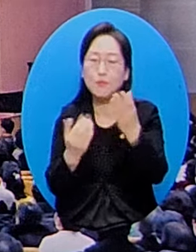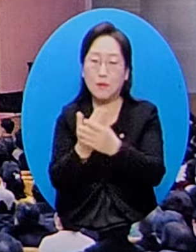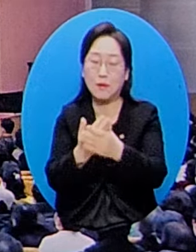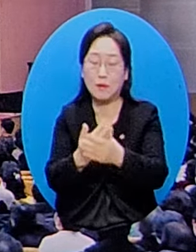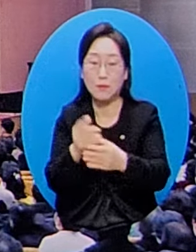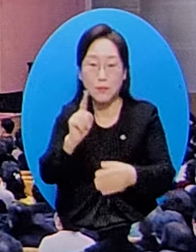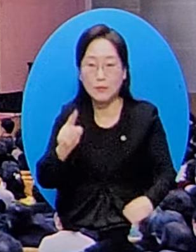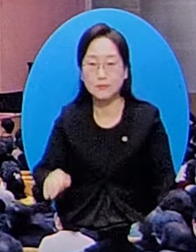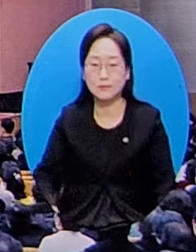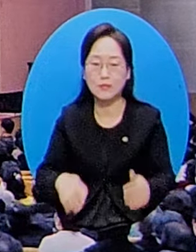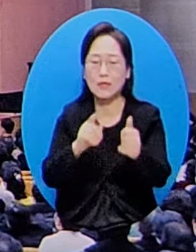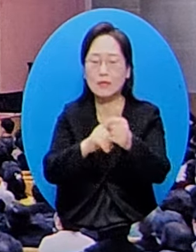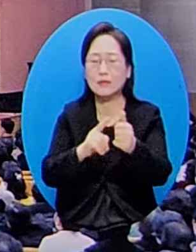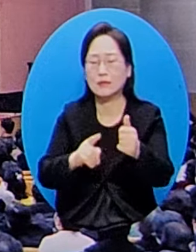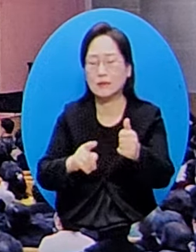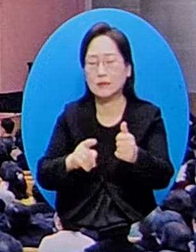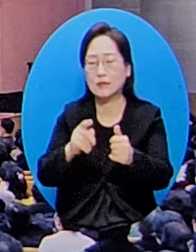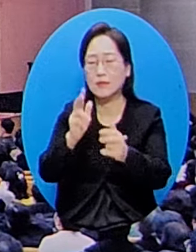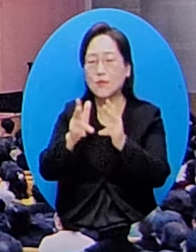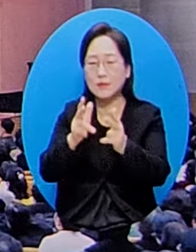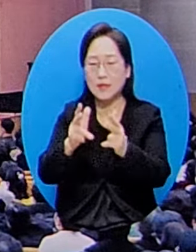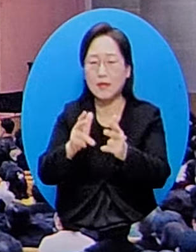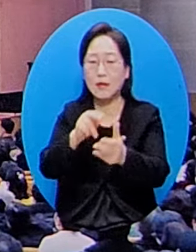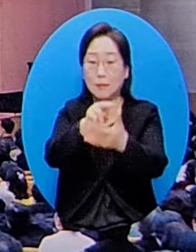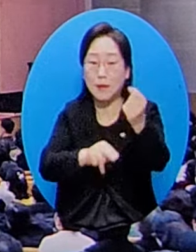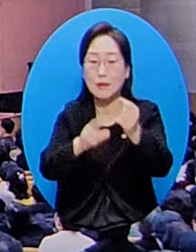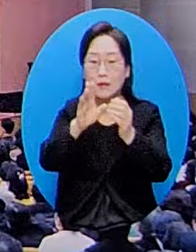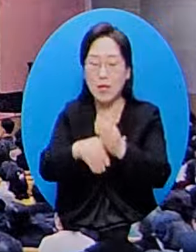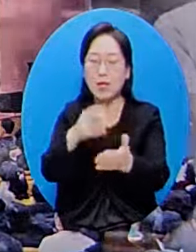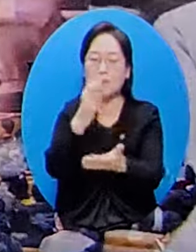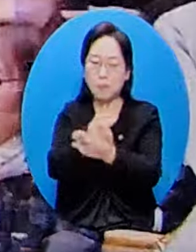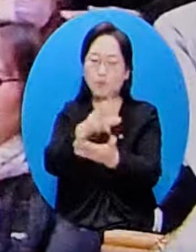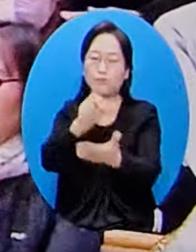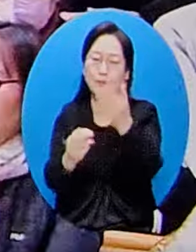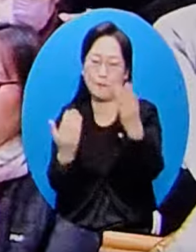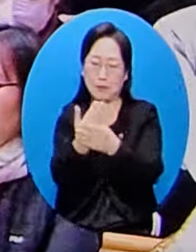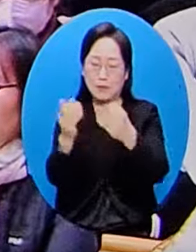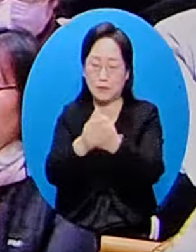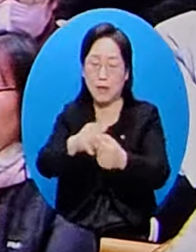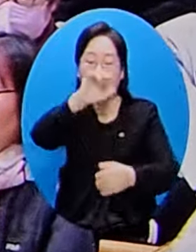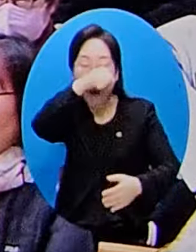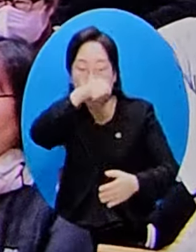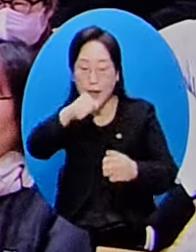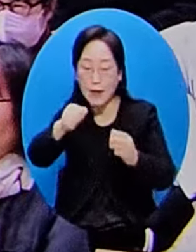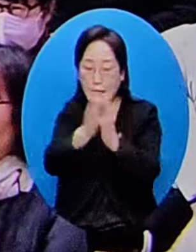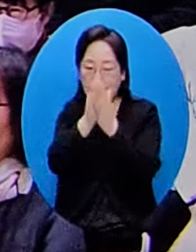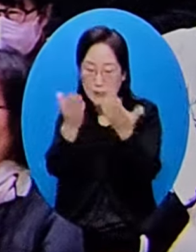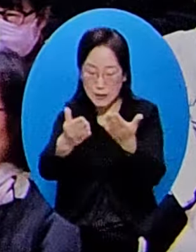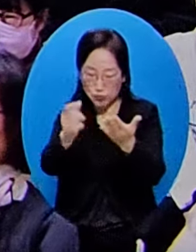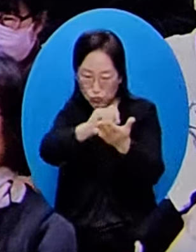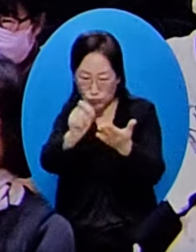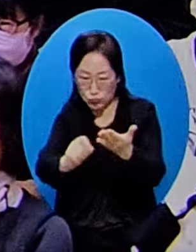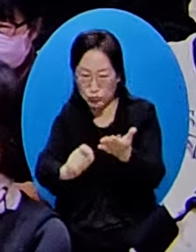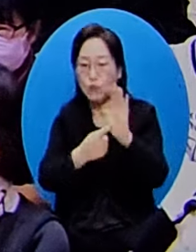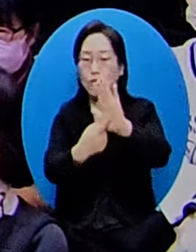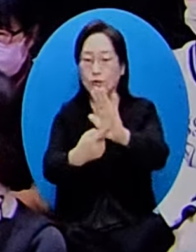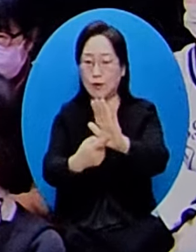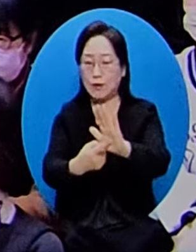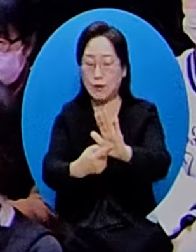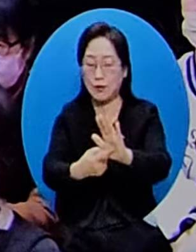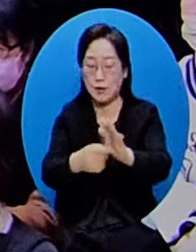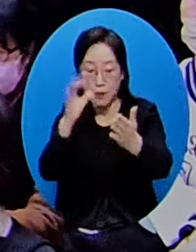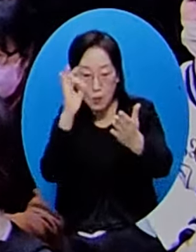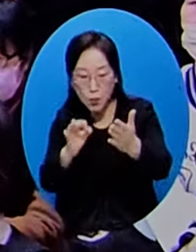때에 법적 분쟁이 생겨나면서 회계장부가 공개됐습니다. 이 회계장부가 공개되면서 미국이 전체가